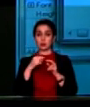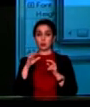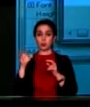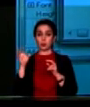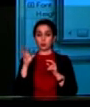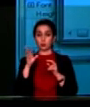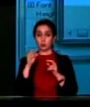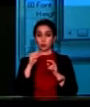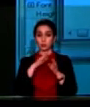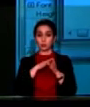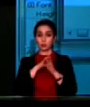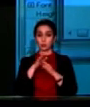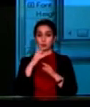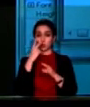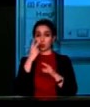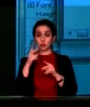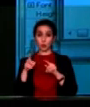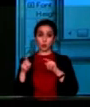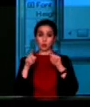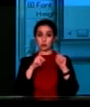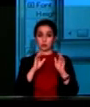butun son ko'rinishiga o'tkazadi.